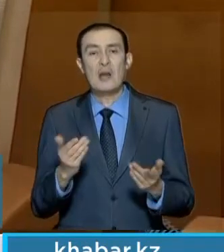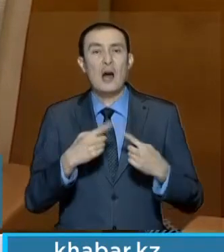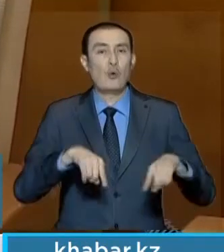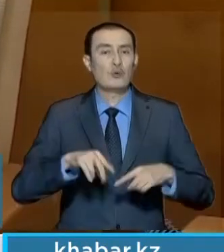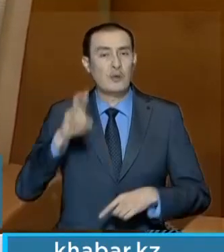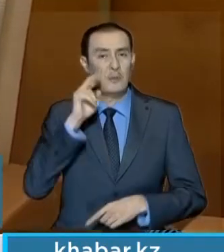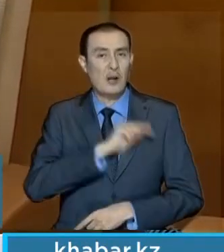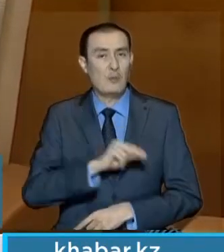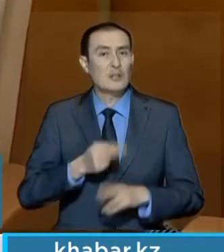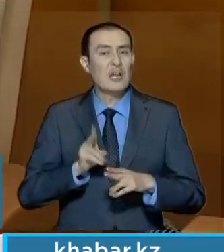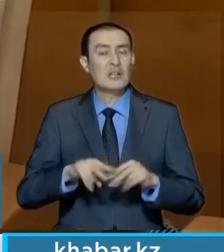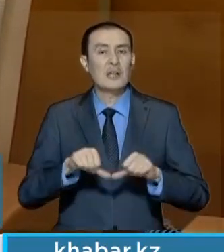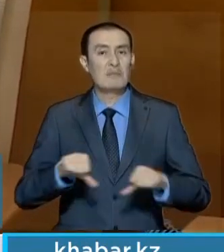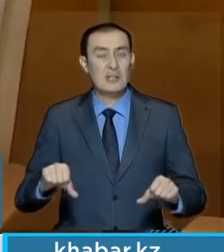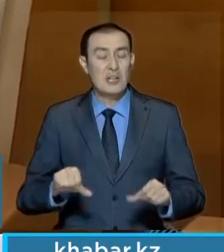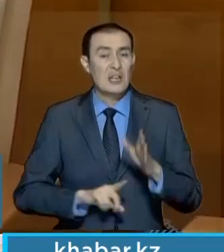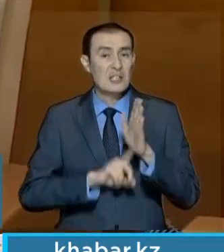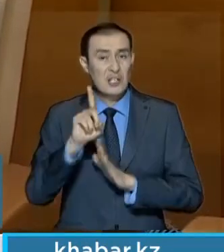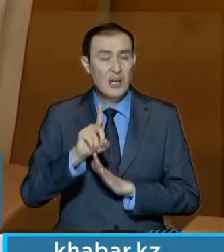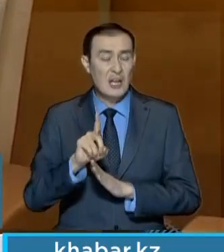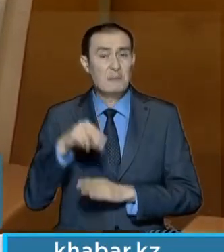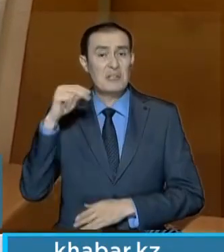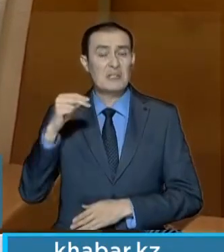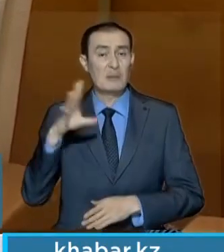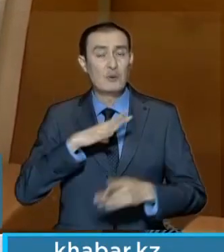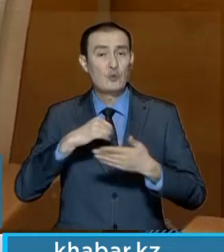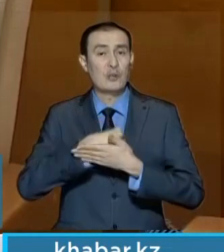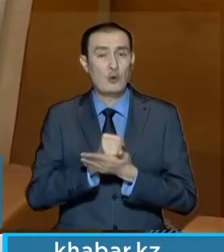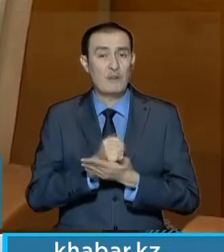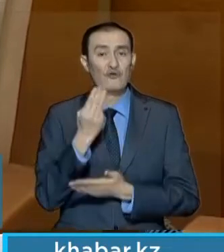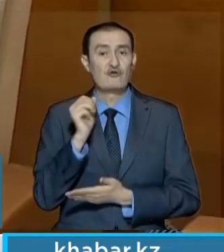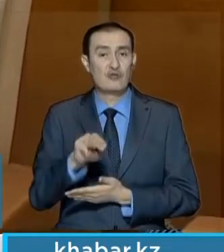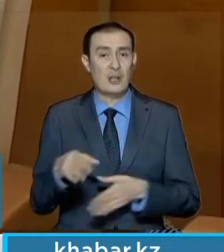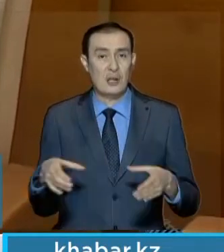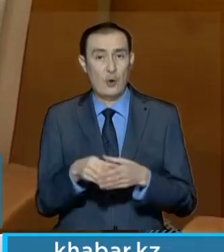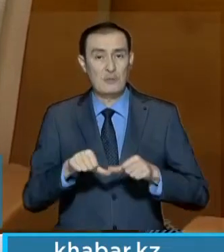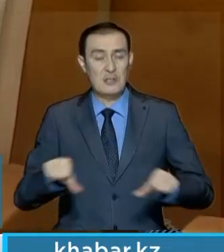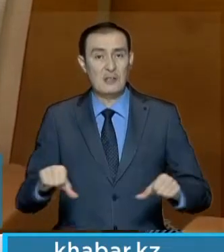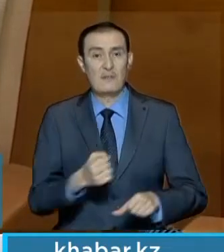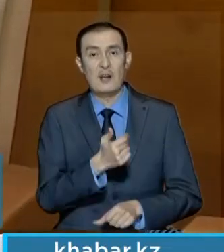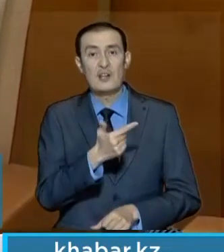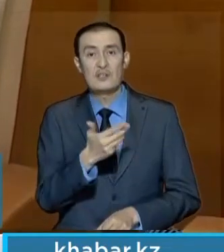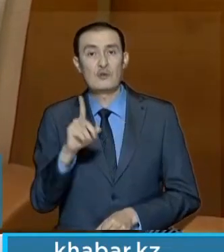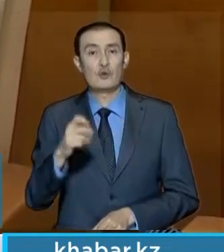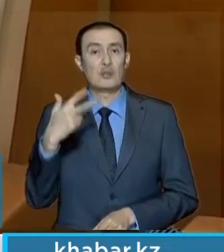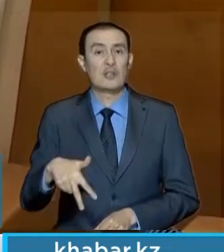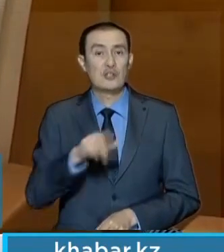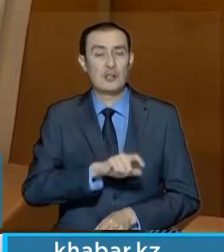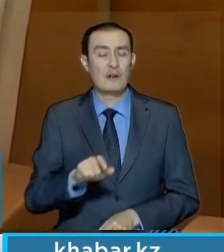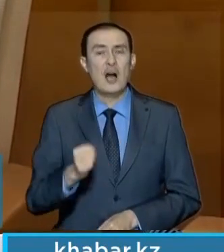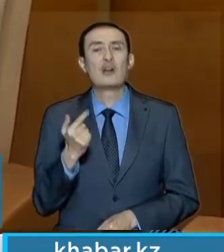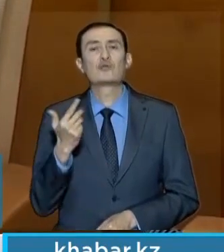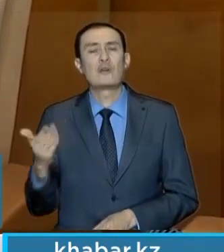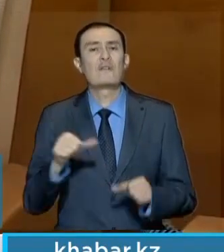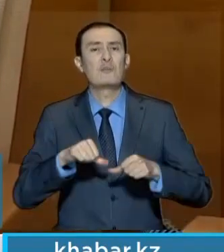структурами работает данный комитет? Изначально президентом был установлен штат комитета в количестве 130 человек. А сколько